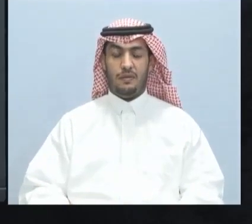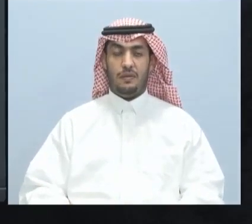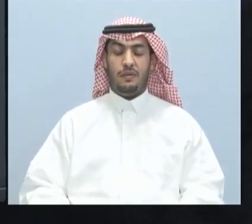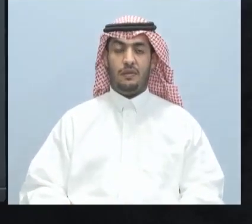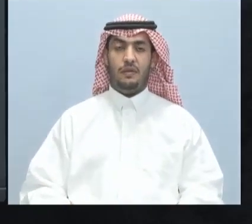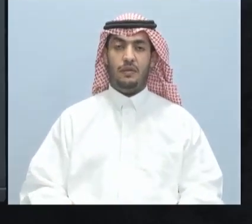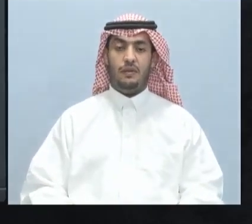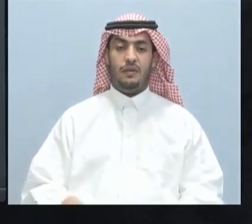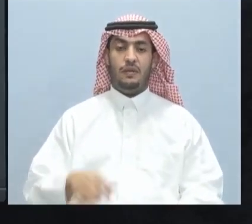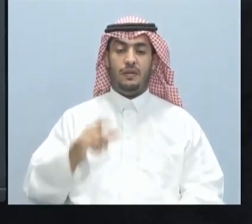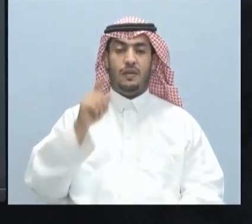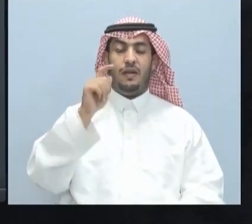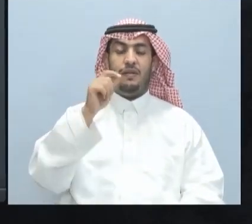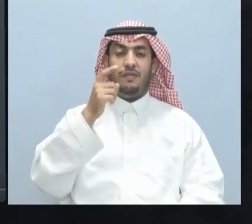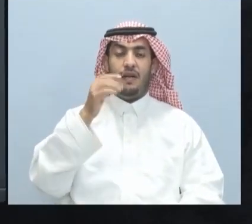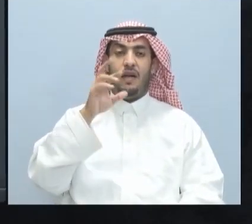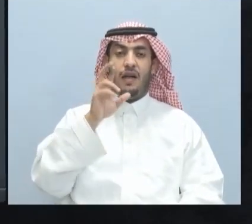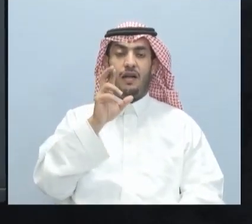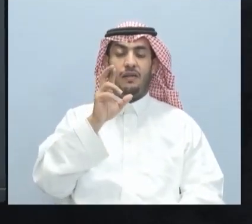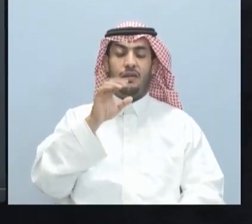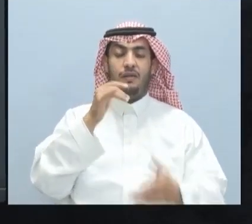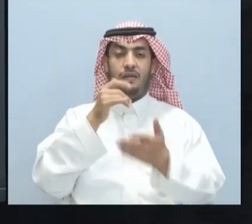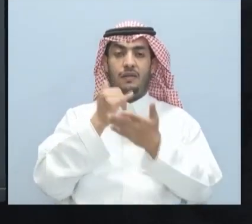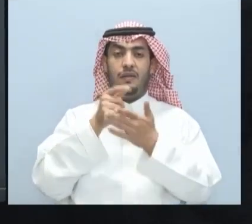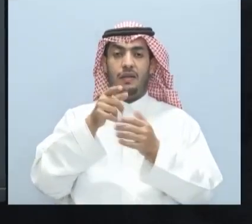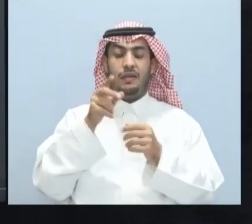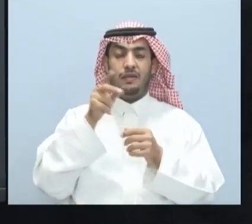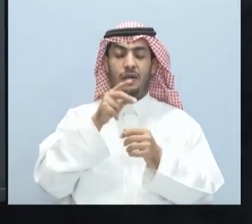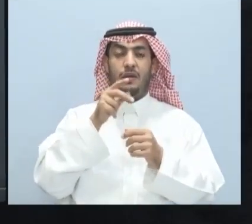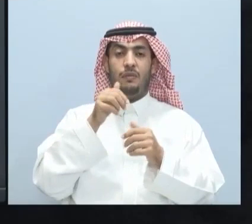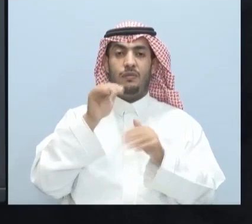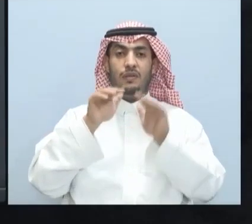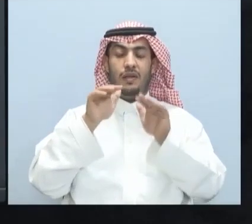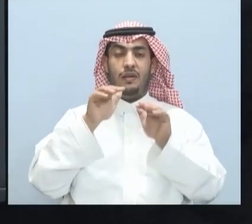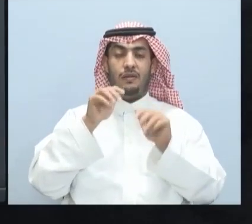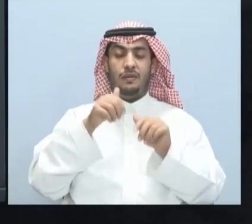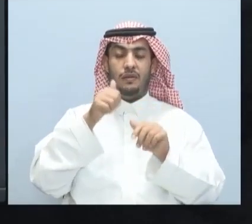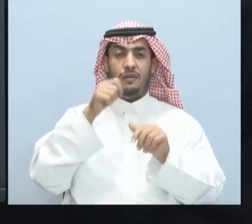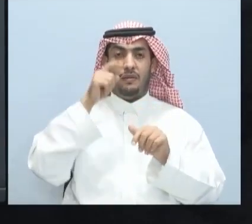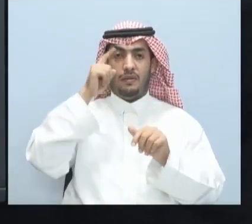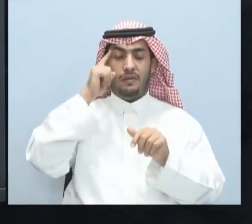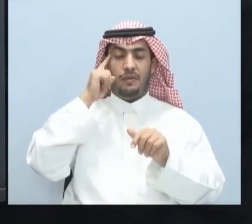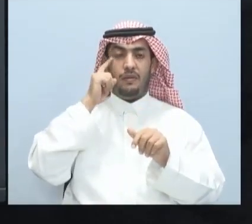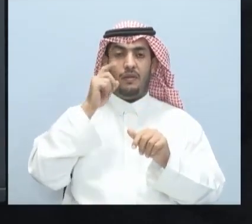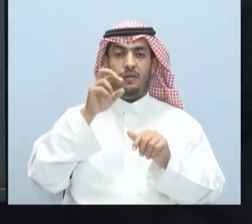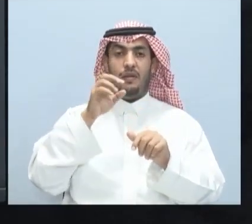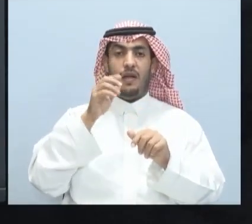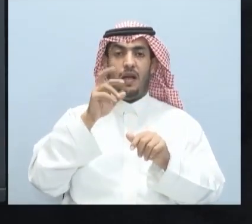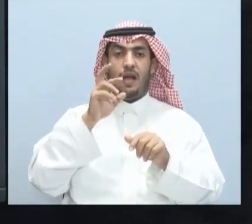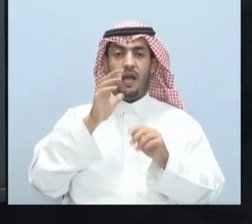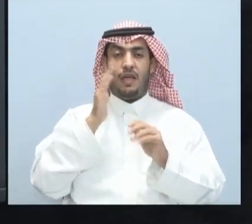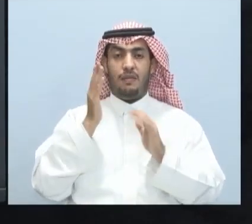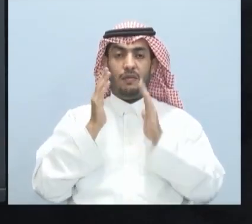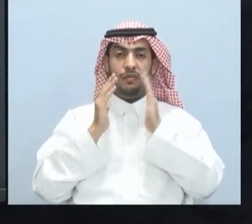معا اف اف ار هي المسؤوله عن التساوي والاتزان عندما تتساوى افف ار يمين مع